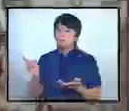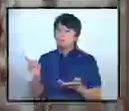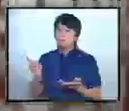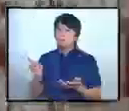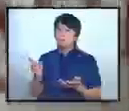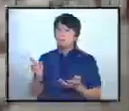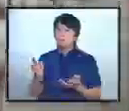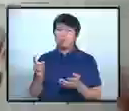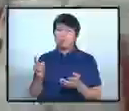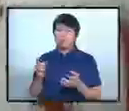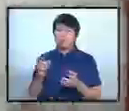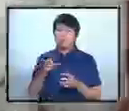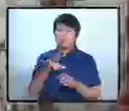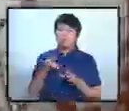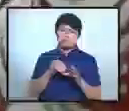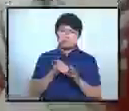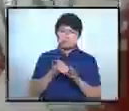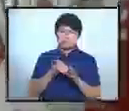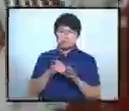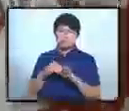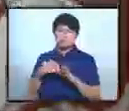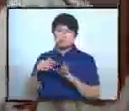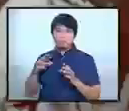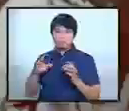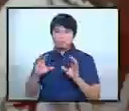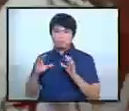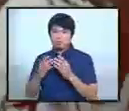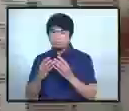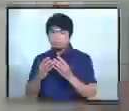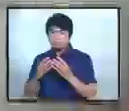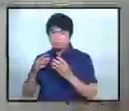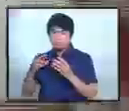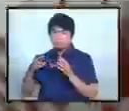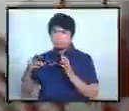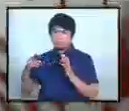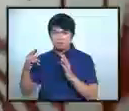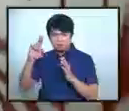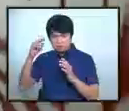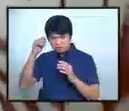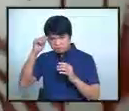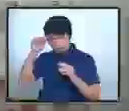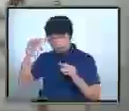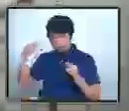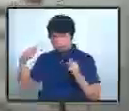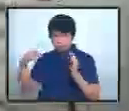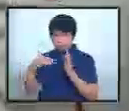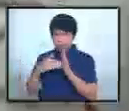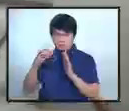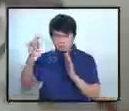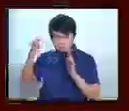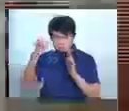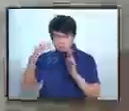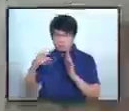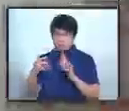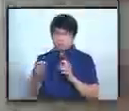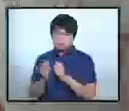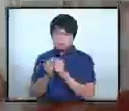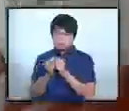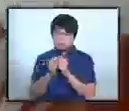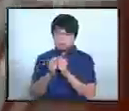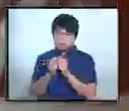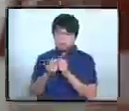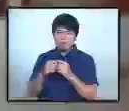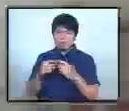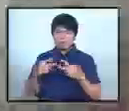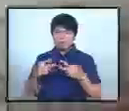ay sumapi sa rebolusyon laban sa mga Kastila at buong tapang na nanguna sa mga laban sa Batangas at Cavite. Matapos sumama